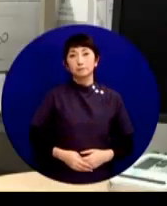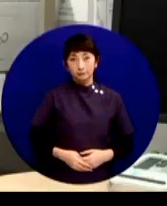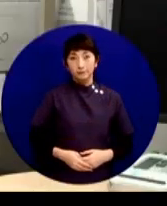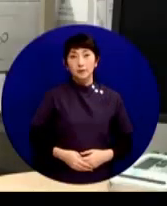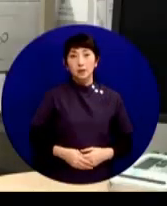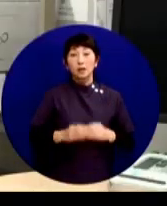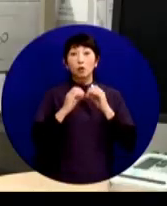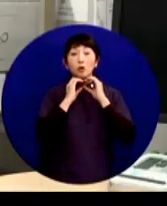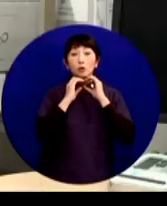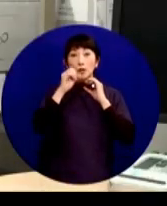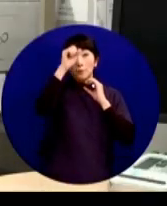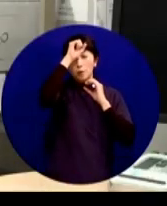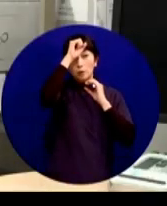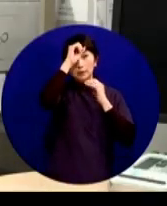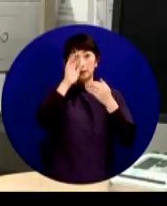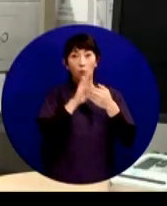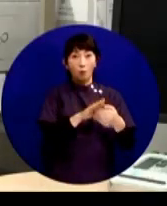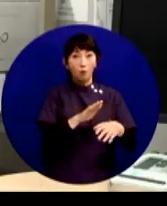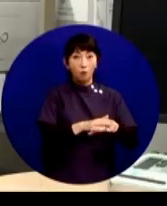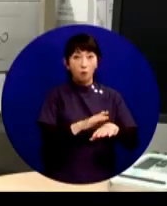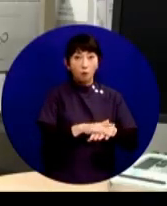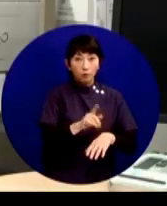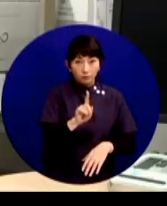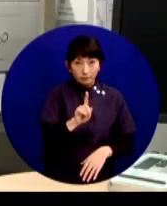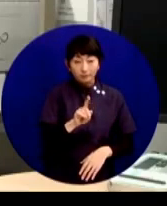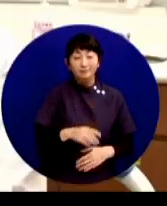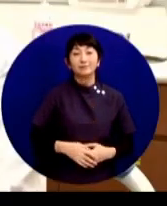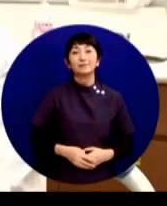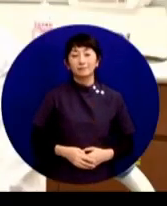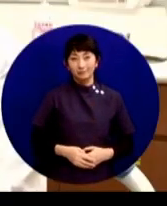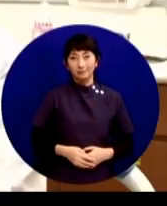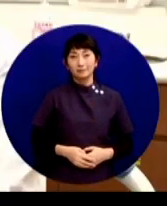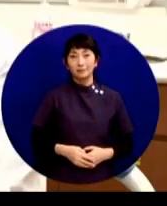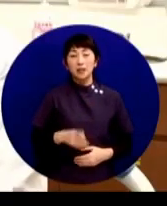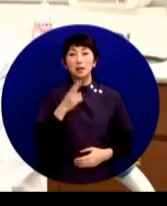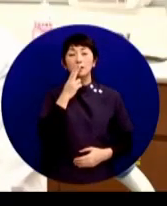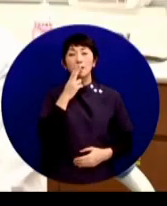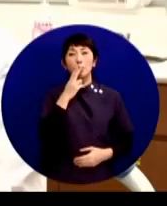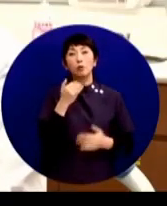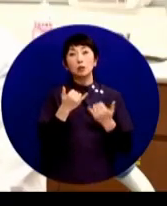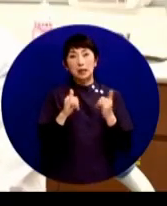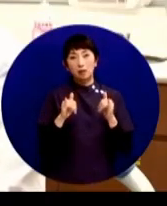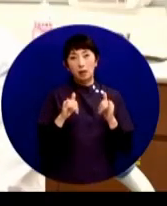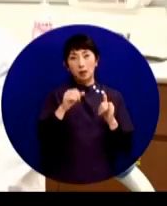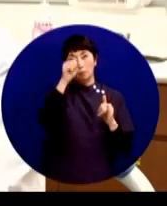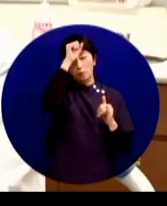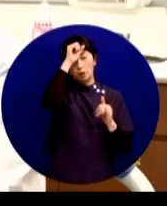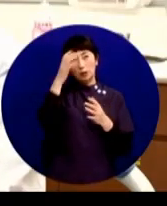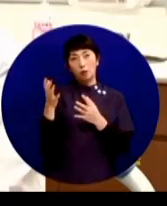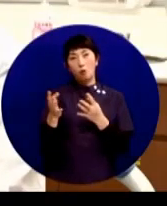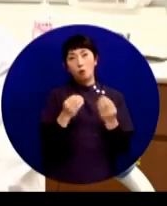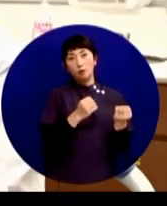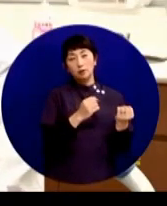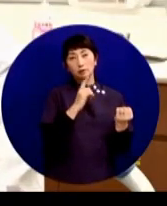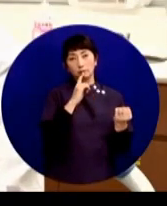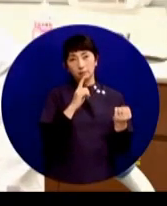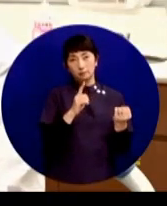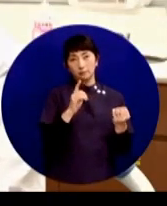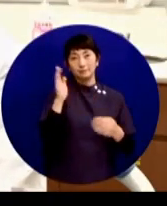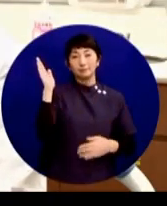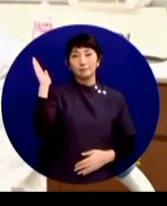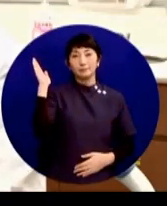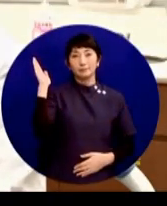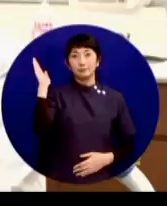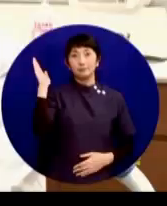甲状腺の病気の予防はありますか。 はい、タバコを吸う人が罹患率が高いという報告があります